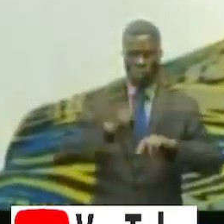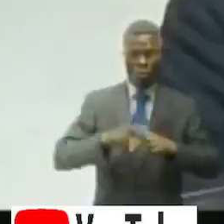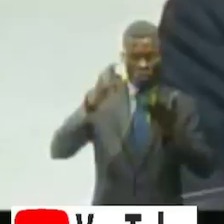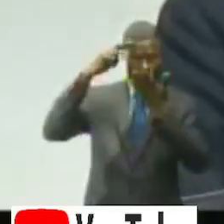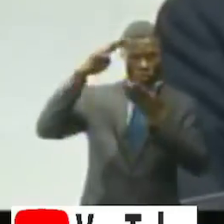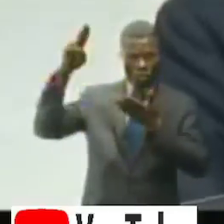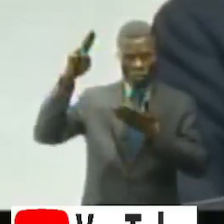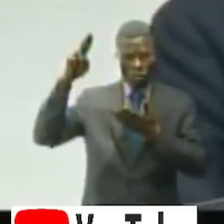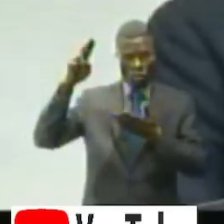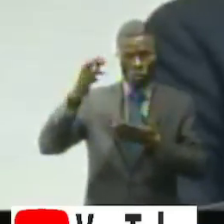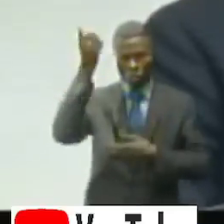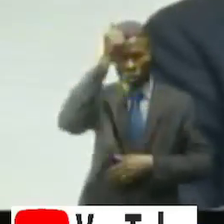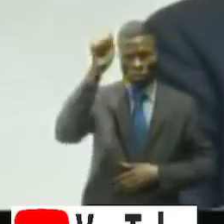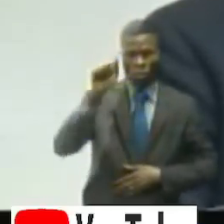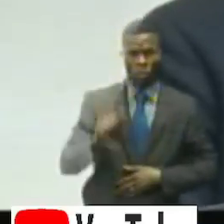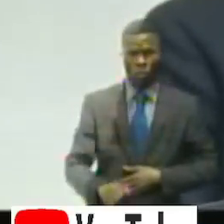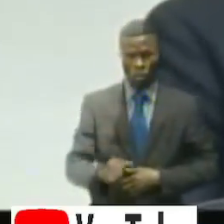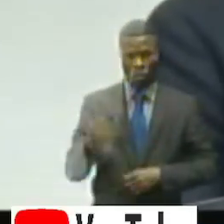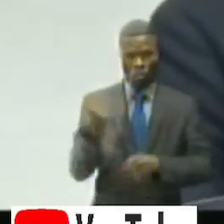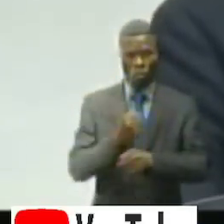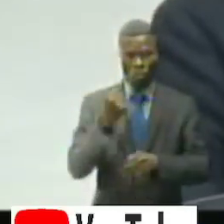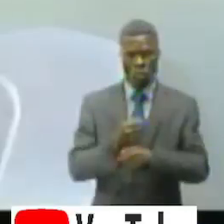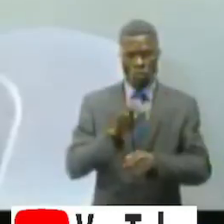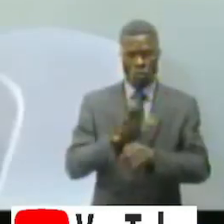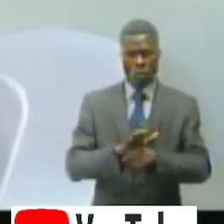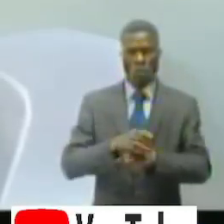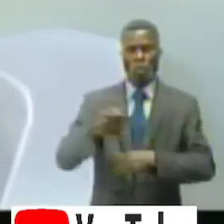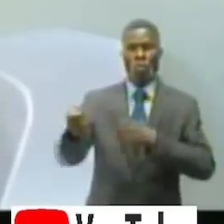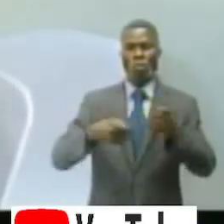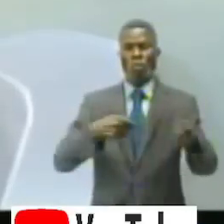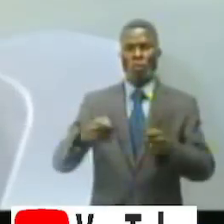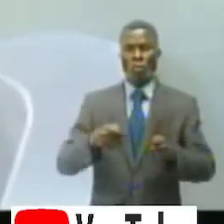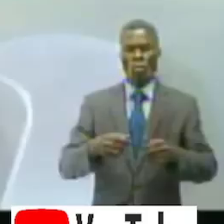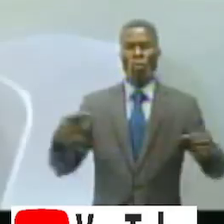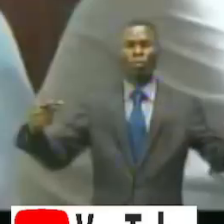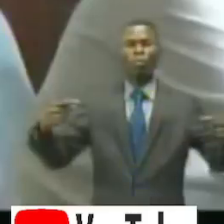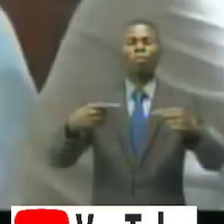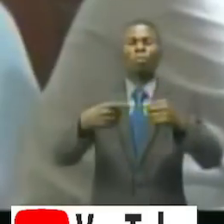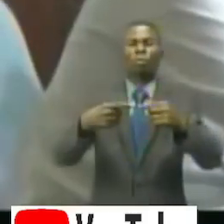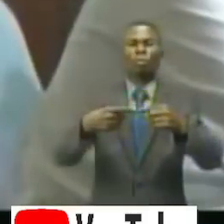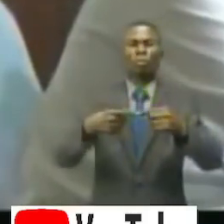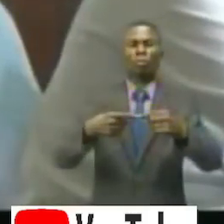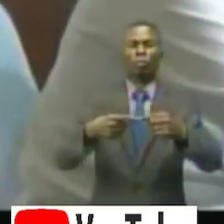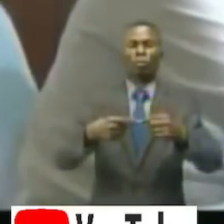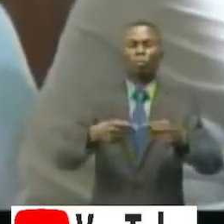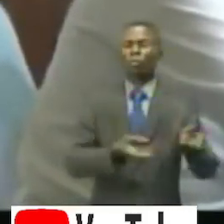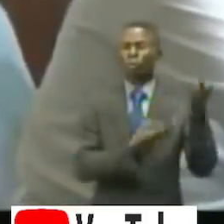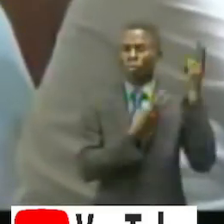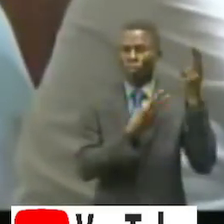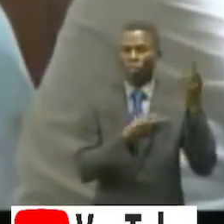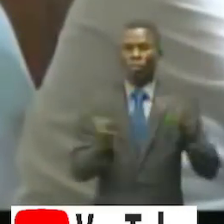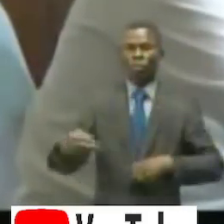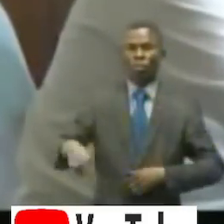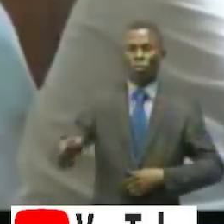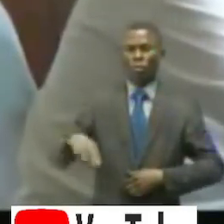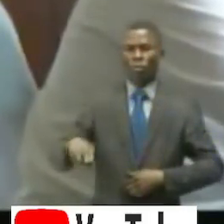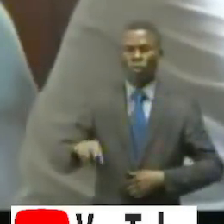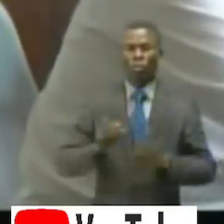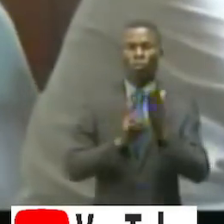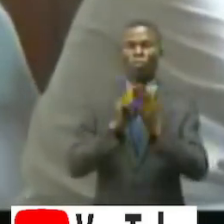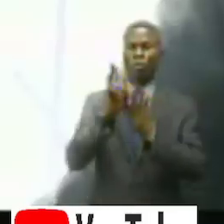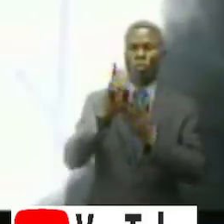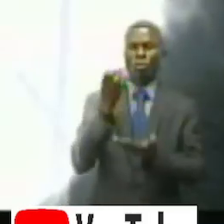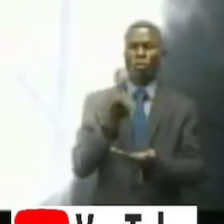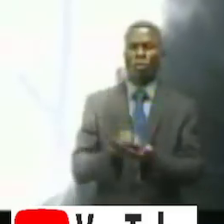l'Université de Johannesburg qui travaillent sur les marchés, la concurrence, les chaînes de valeur régionales et les